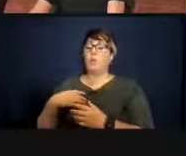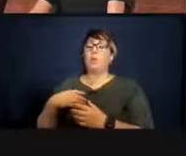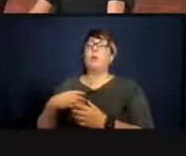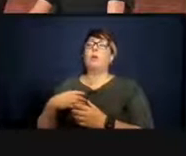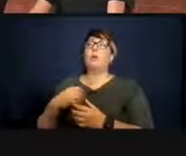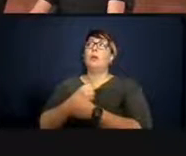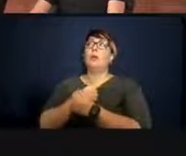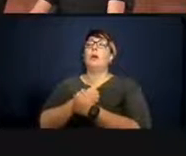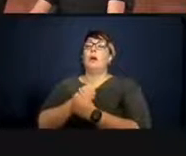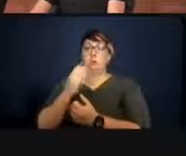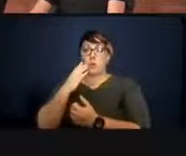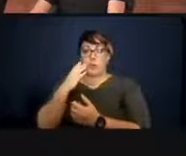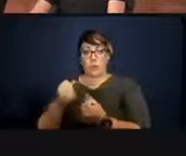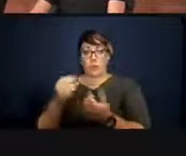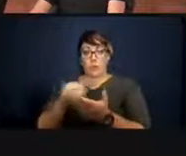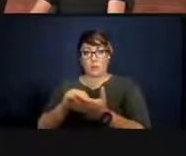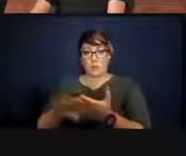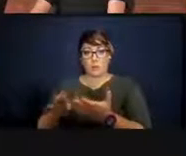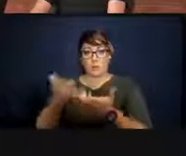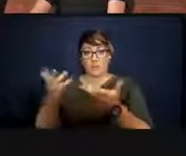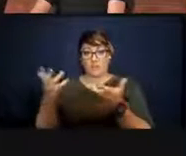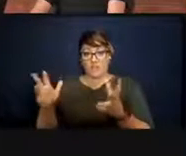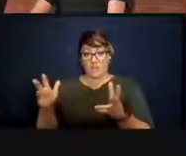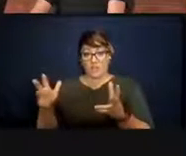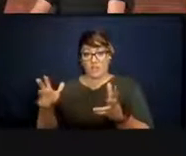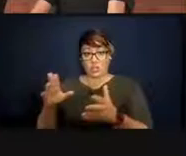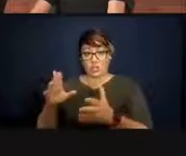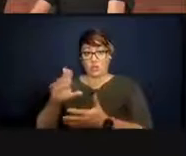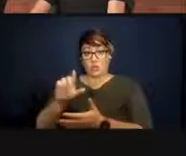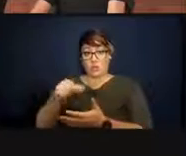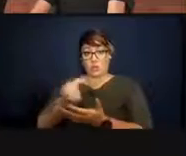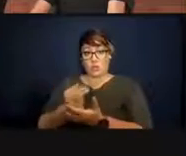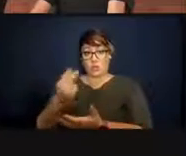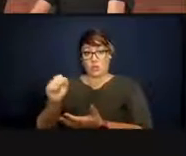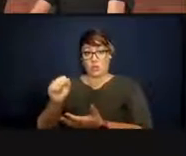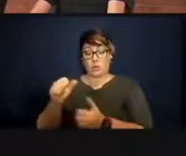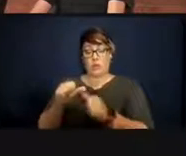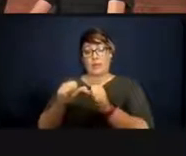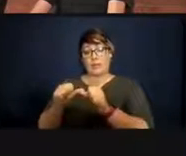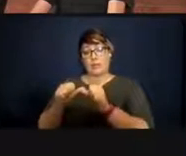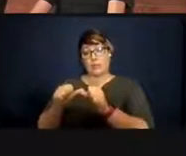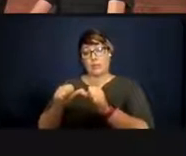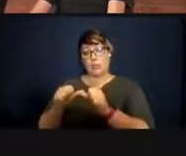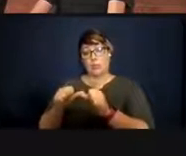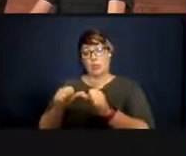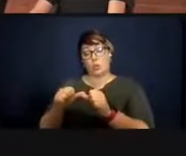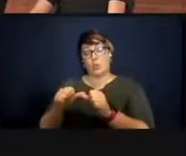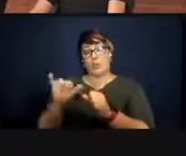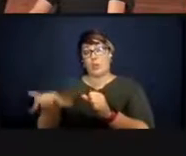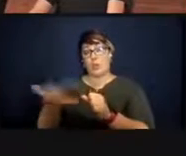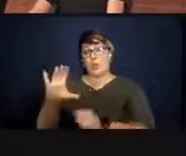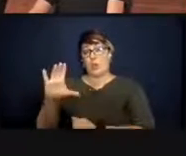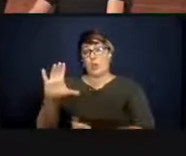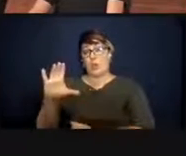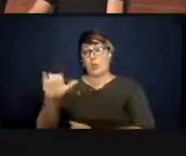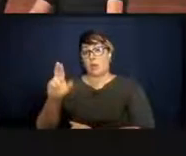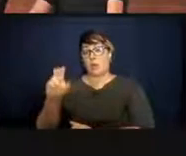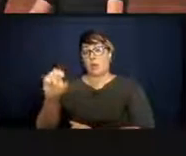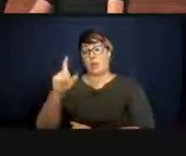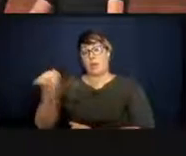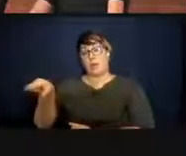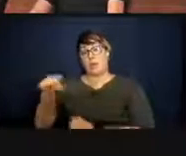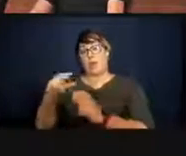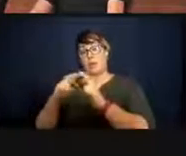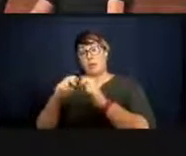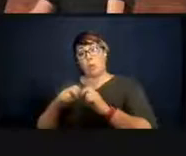نحن سنسر بمعرفة عدد الطلاب الذين انضموا إلى هذه المسارات، أنهم انتهوا